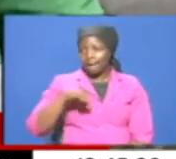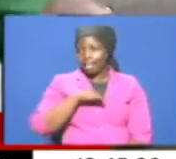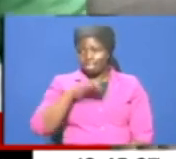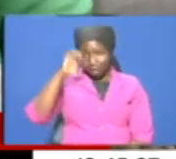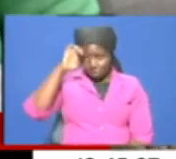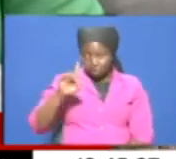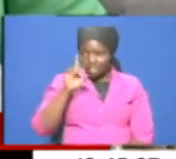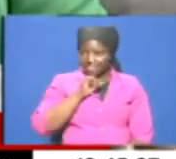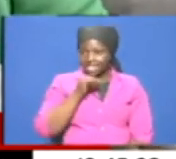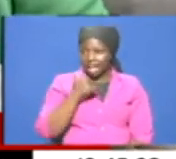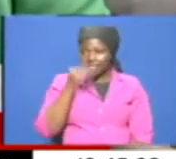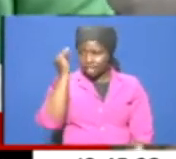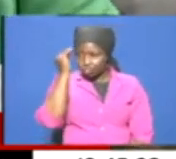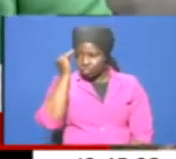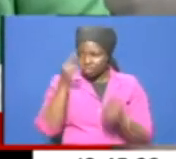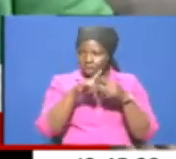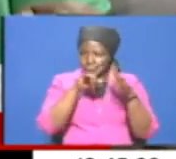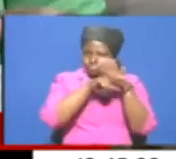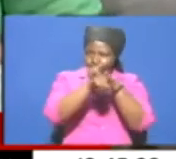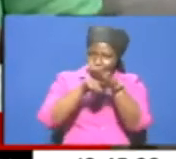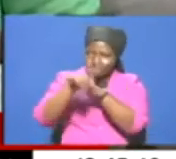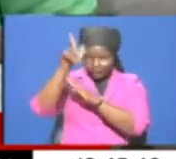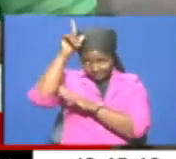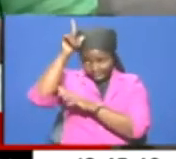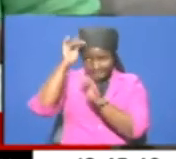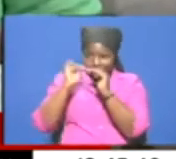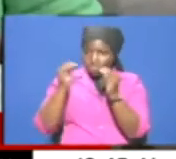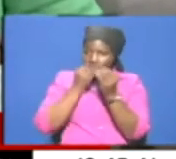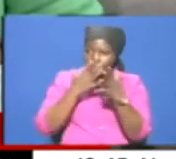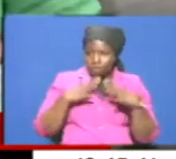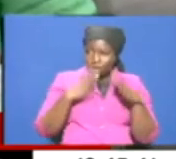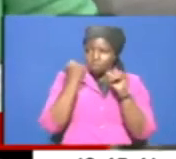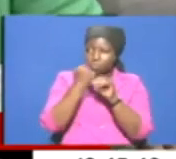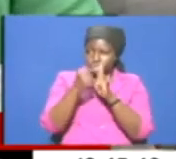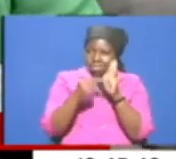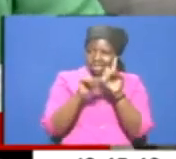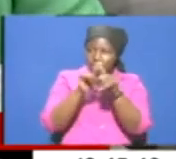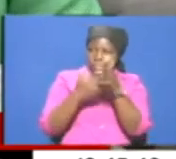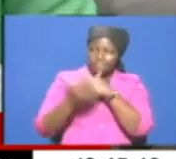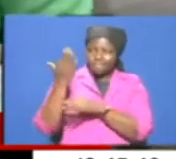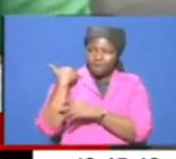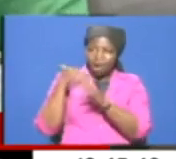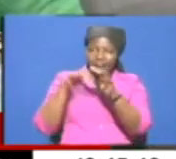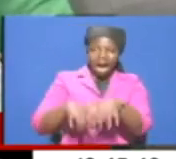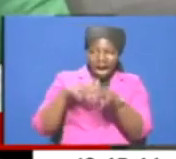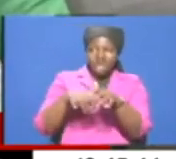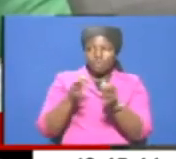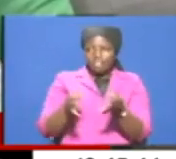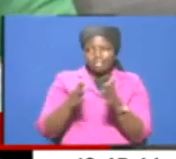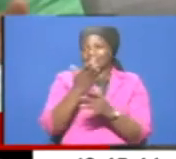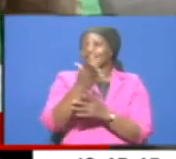masomo, lakini kwenda huko mashinani kuambia watu wafanye hii vile ilikuwa hiyo miaka zamani, the agricultural officers at the ground,